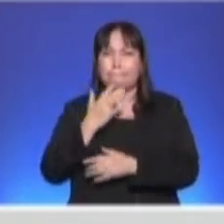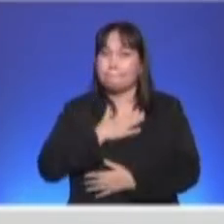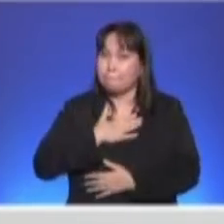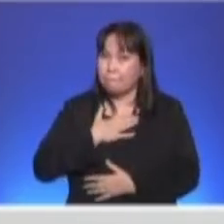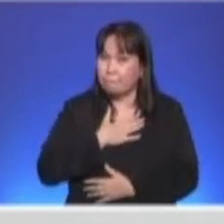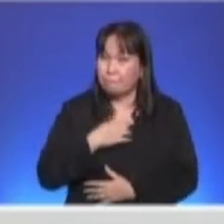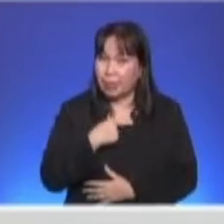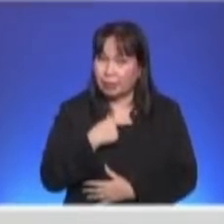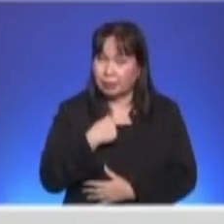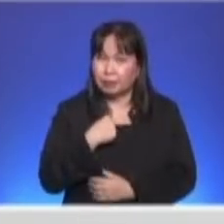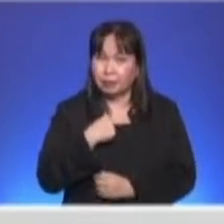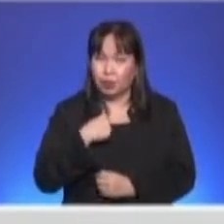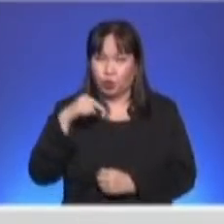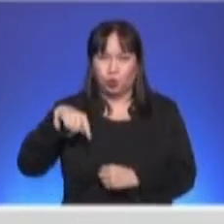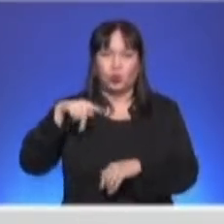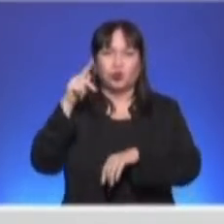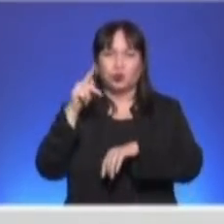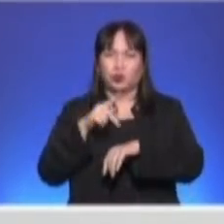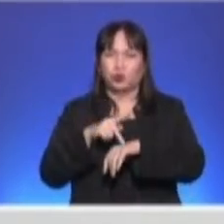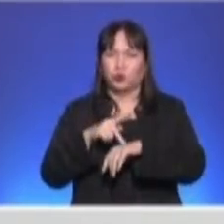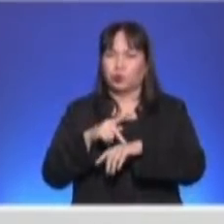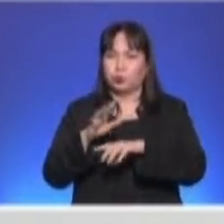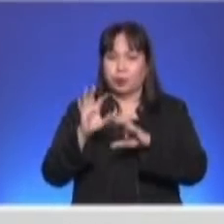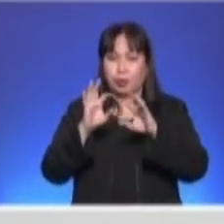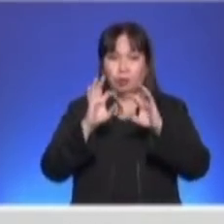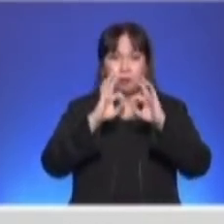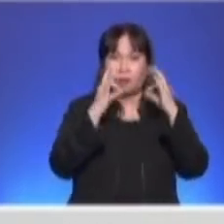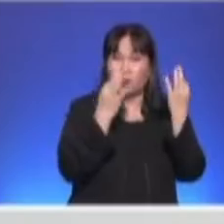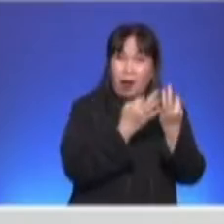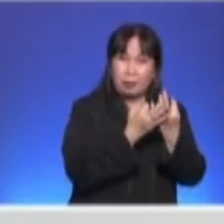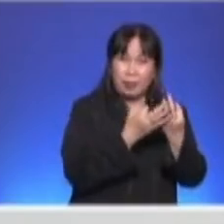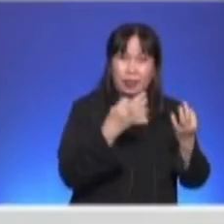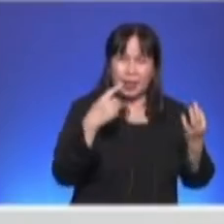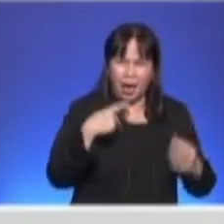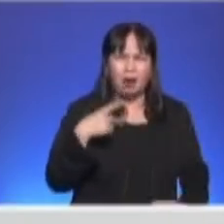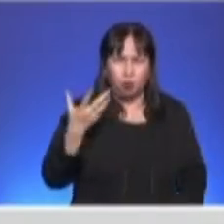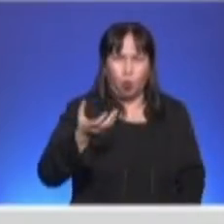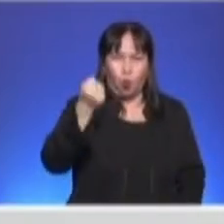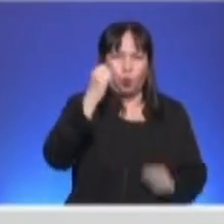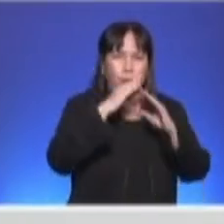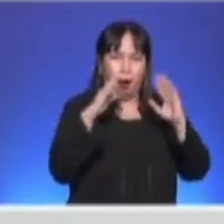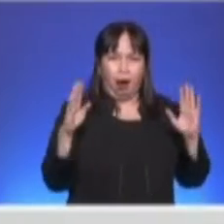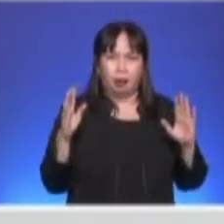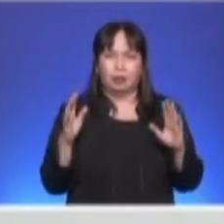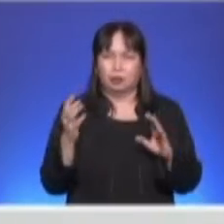ko dito sa ating bansa, walang pamilya na walang sariling tahanan. Yan po